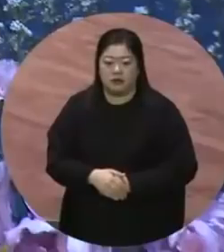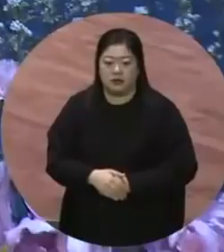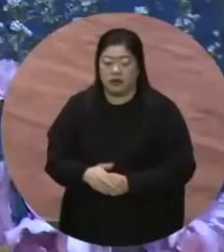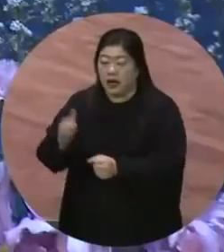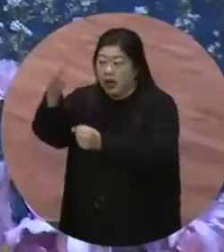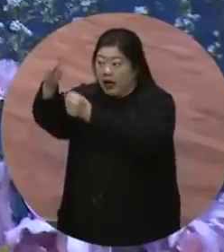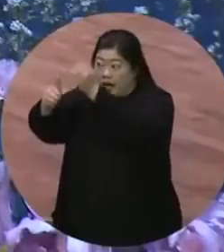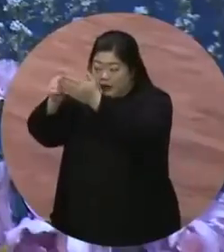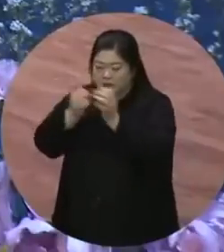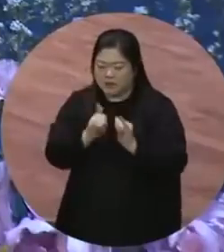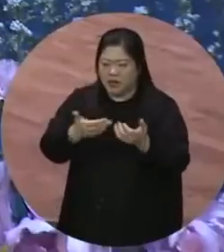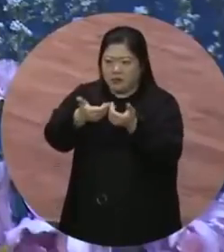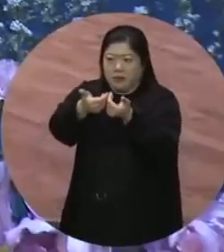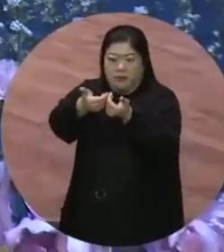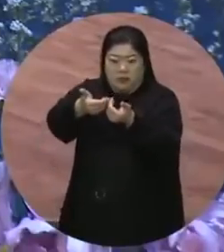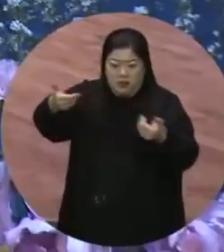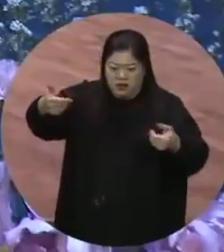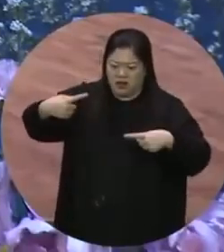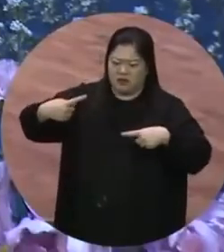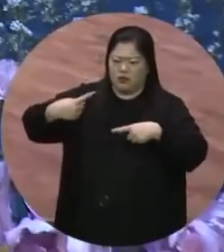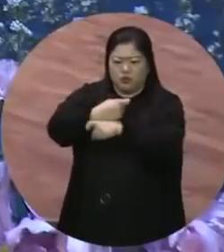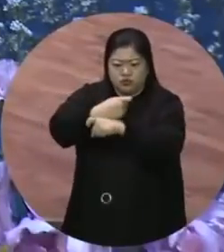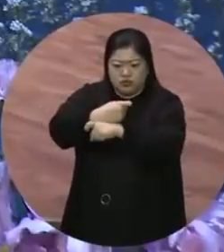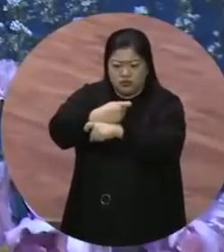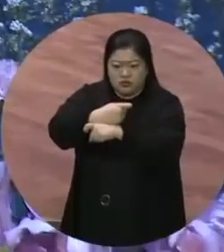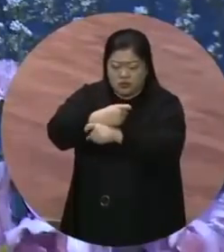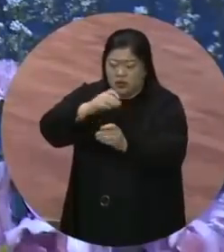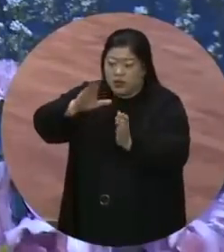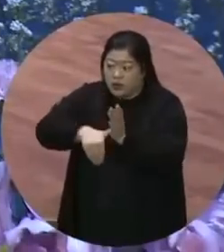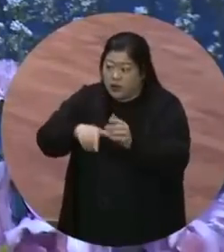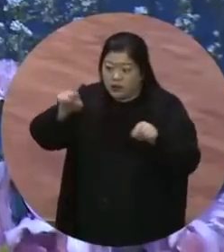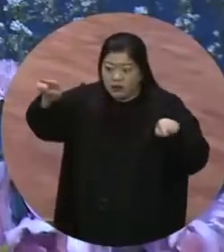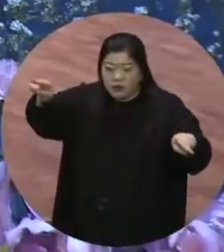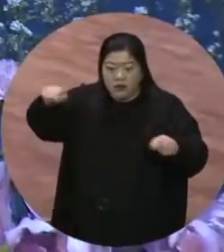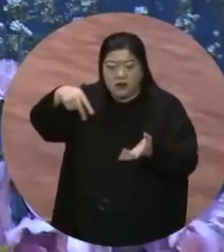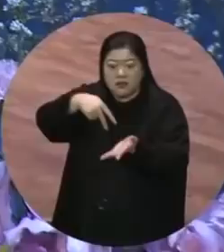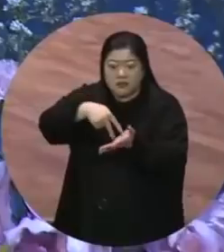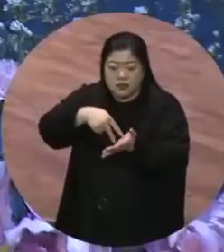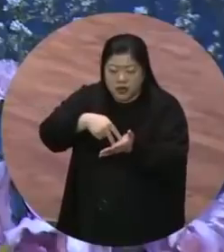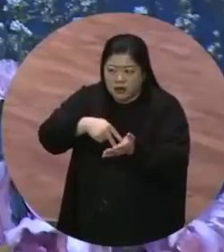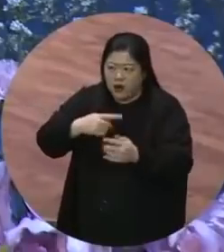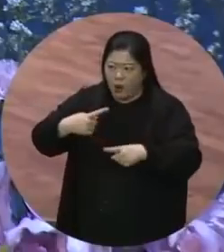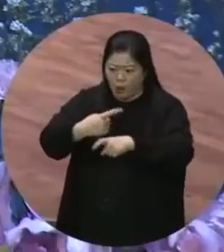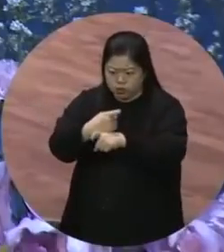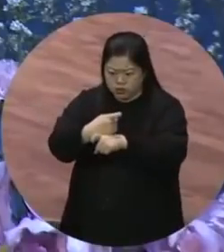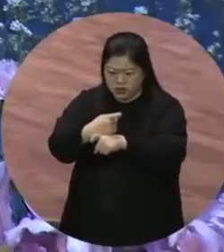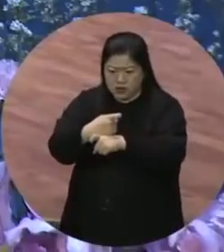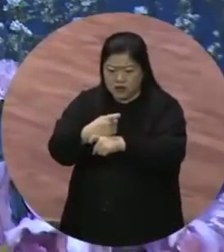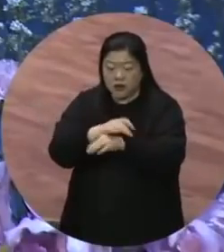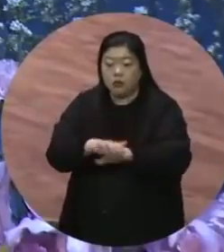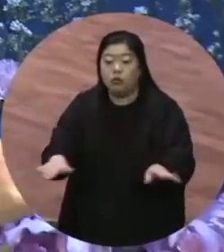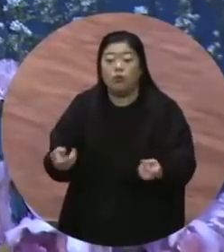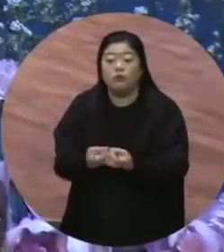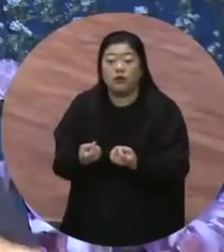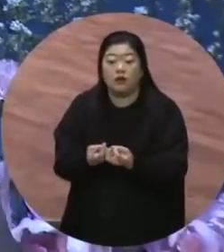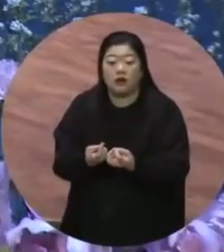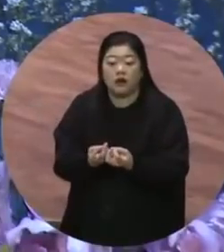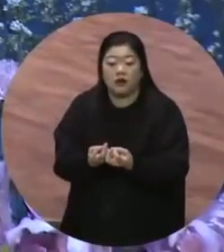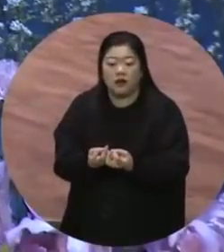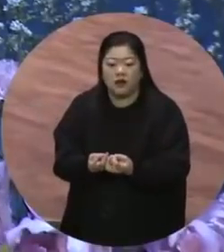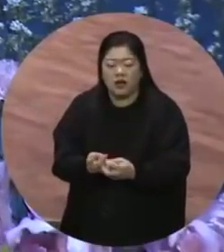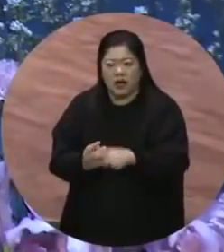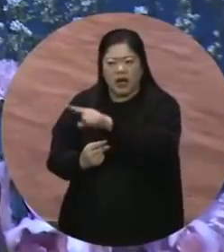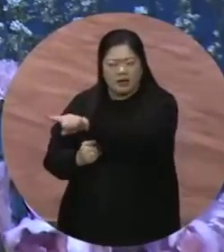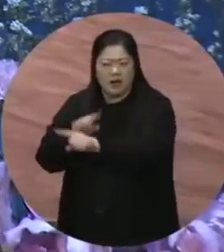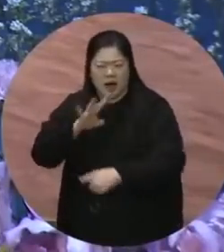하나님과의 사이가 원수 관계가 되어버렸는데 이 원수 관계를 화해시킨 화해자의 역할을 양쪽을 다 알아야